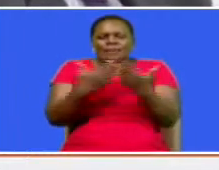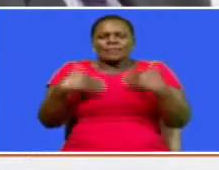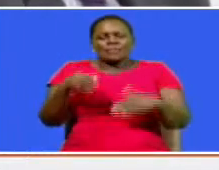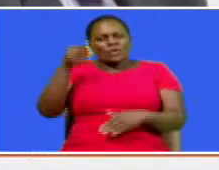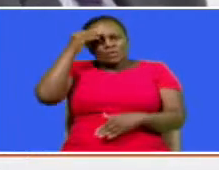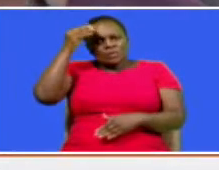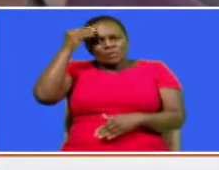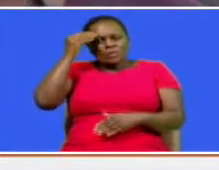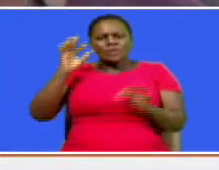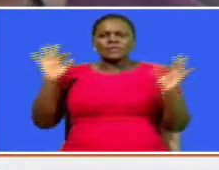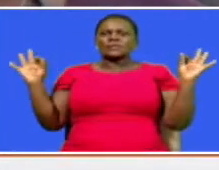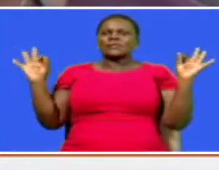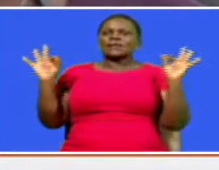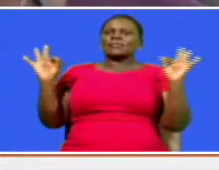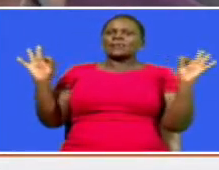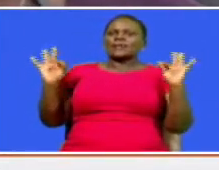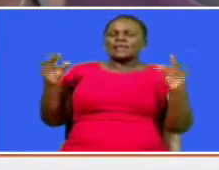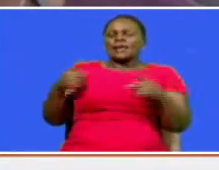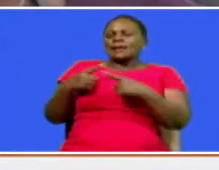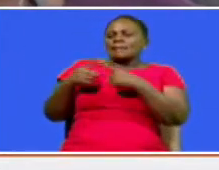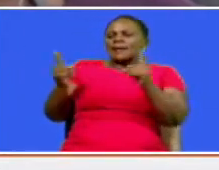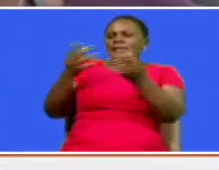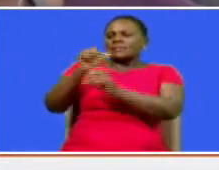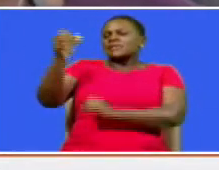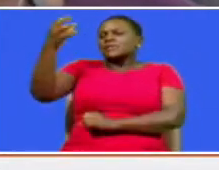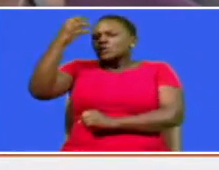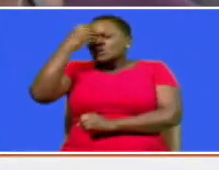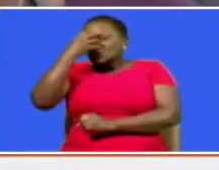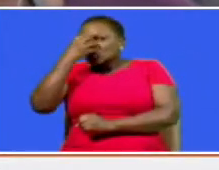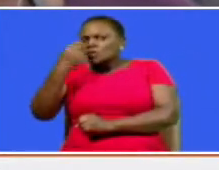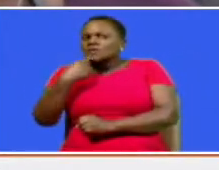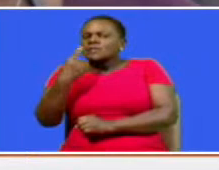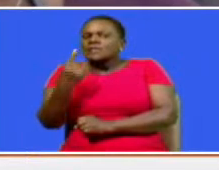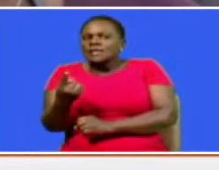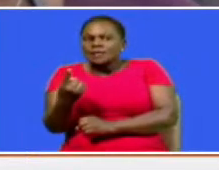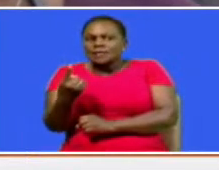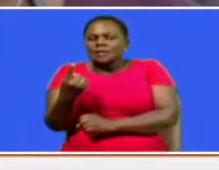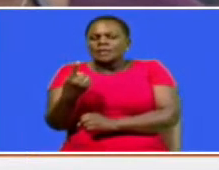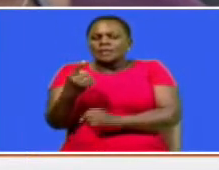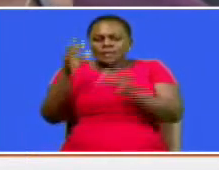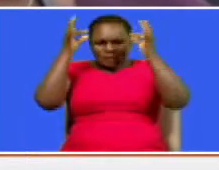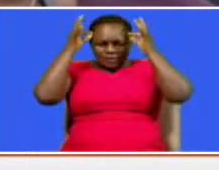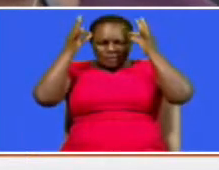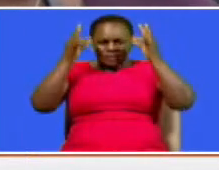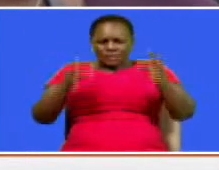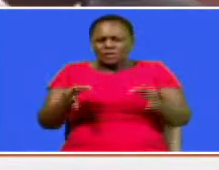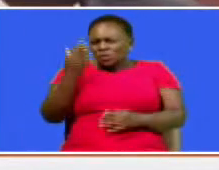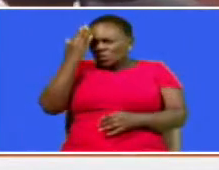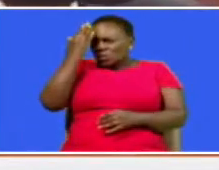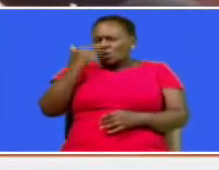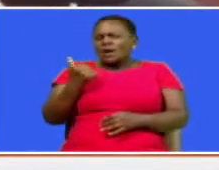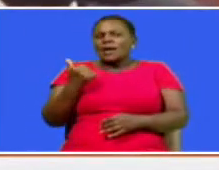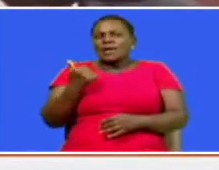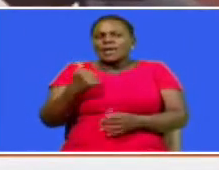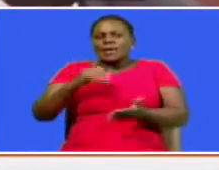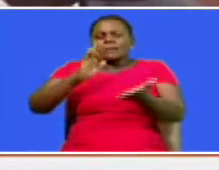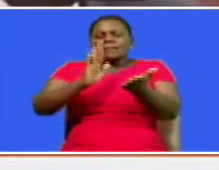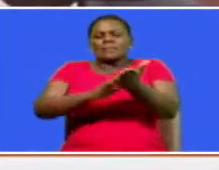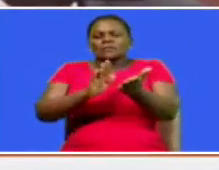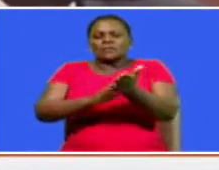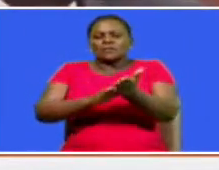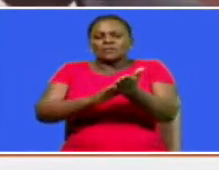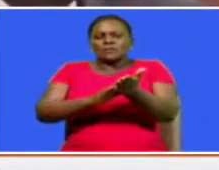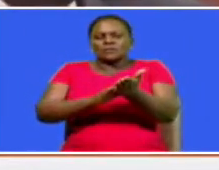elimu kwa mshangao. Hata hivyo, Rais William Ruto amedokeza kwamba uamuzi huo ulitokana na hoja na mapendekezo ya